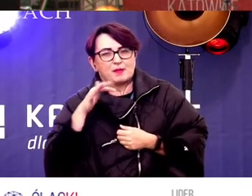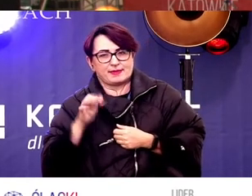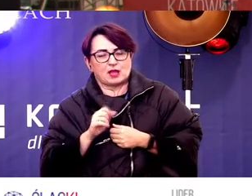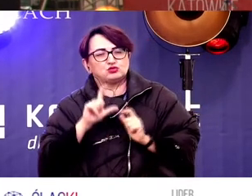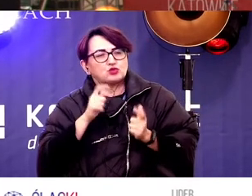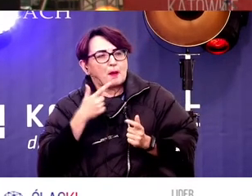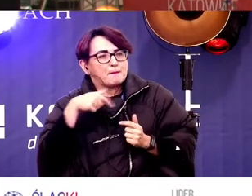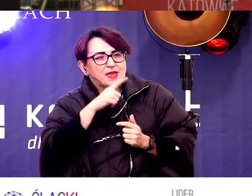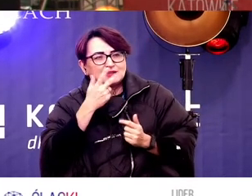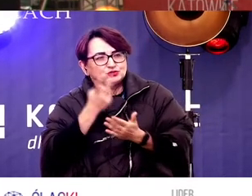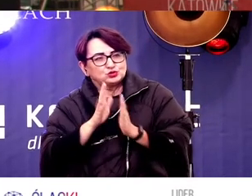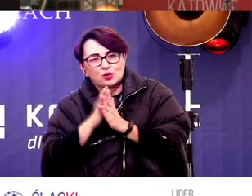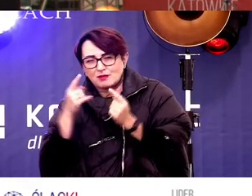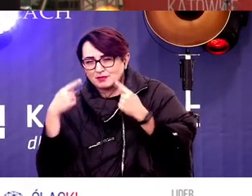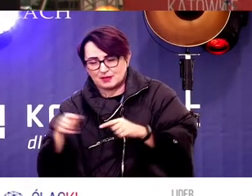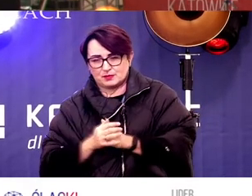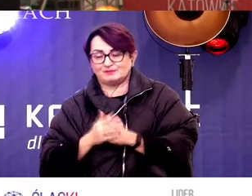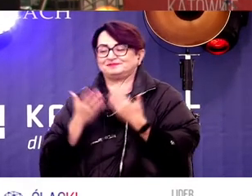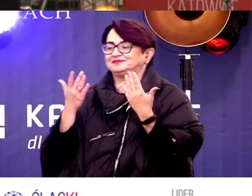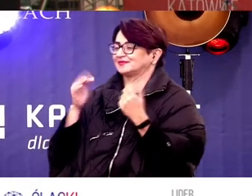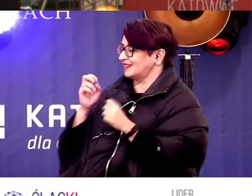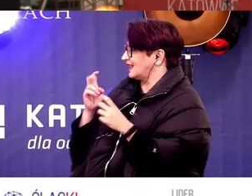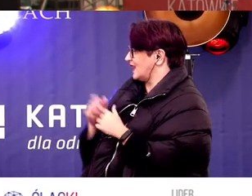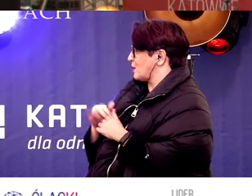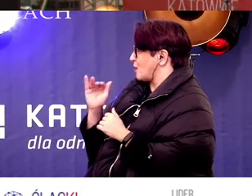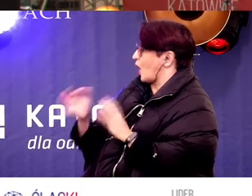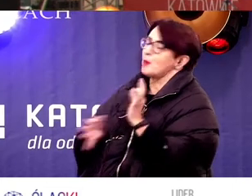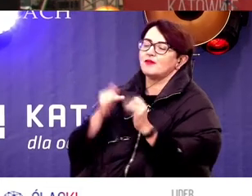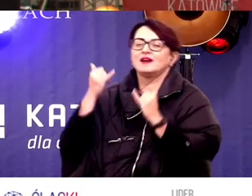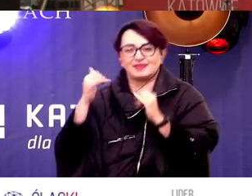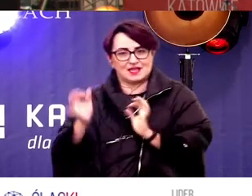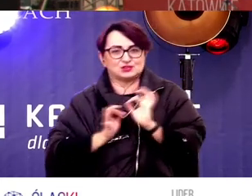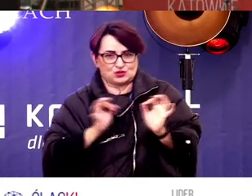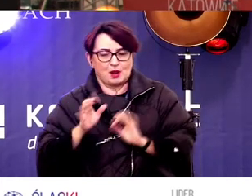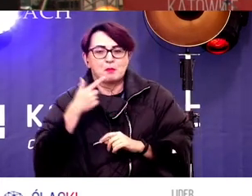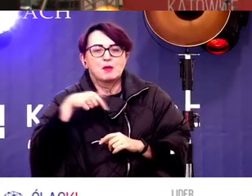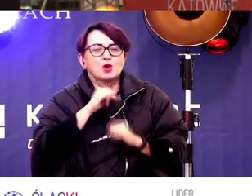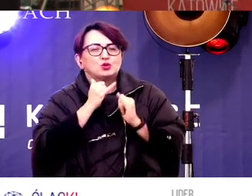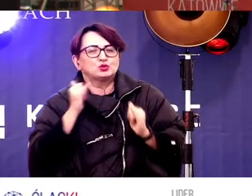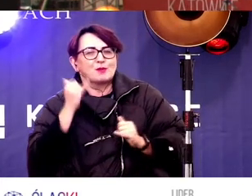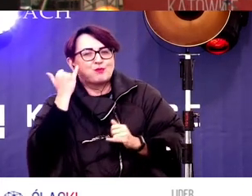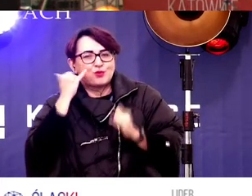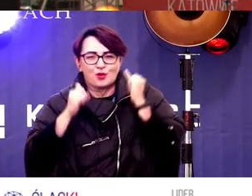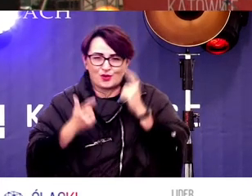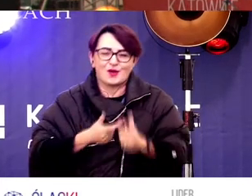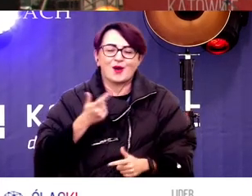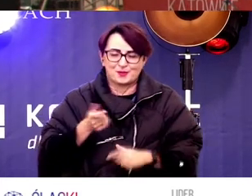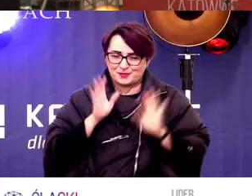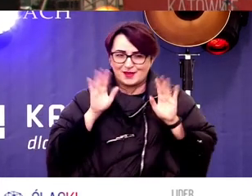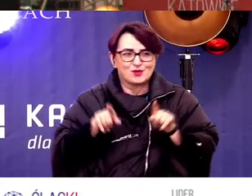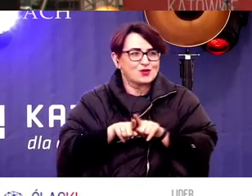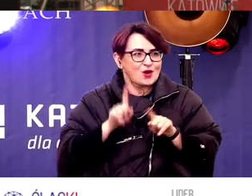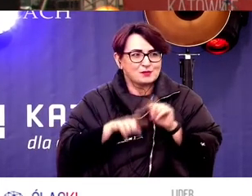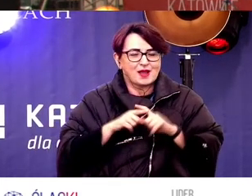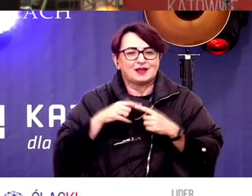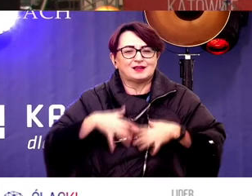których byśmy nie przeczytali nigdzie. No tak, to może ja opowiem inną historię, bo my też różne gafy popełniamy i zdarzają nam się różne